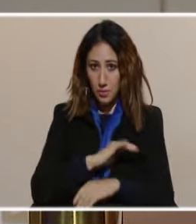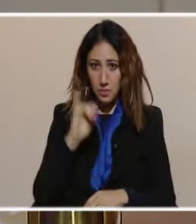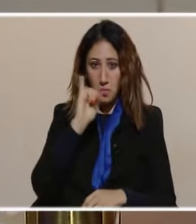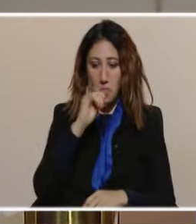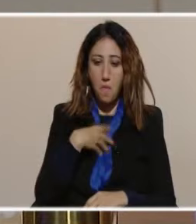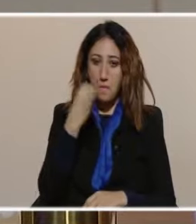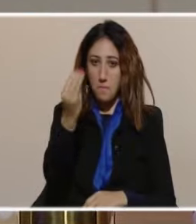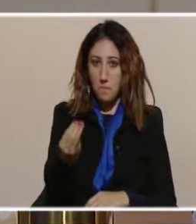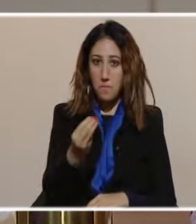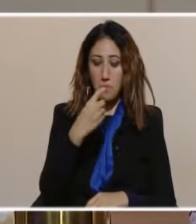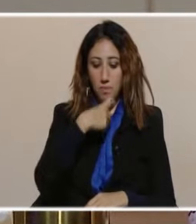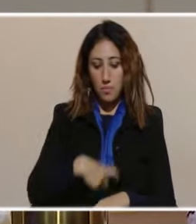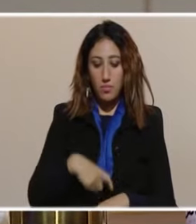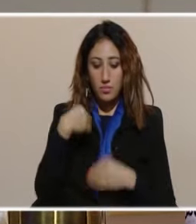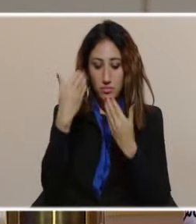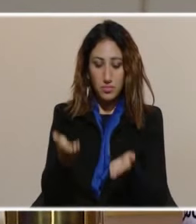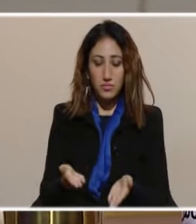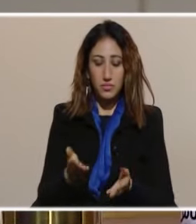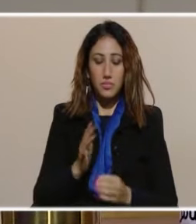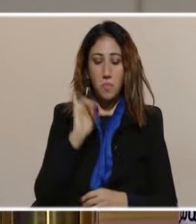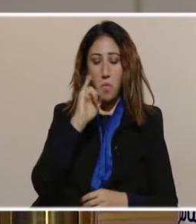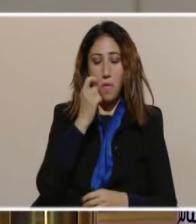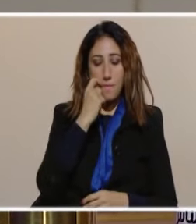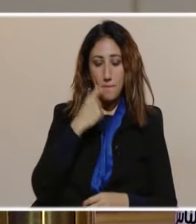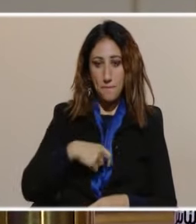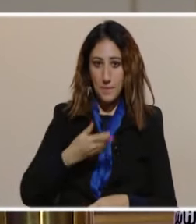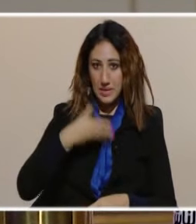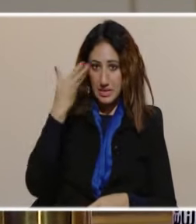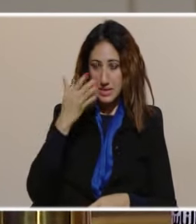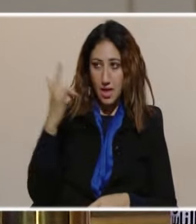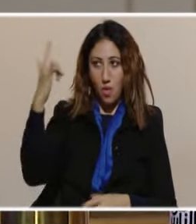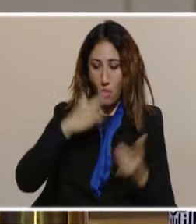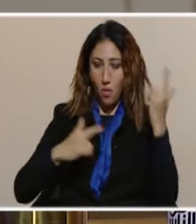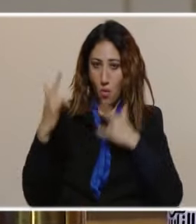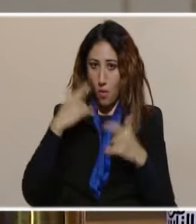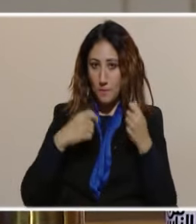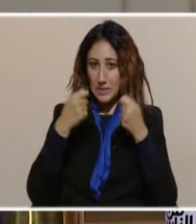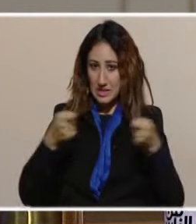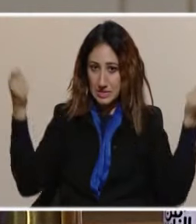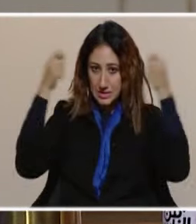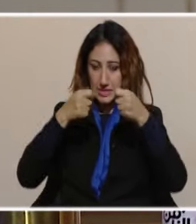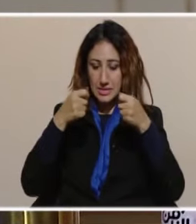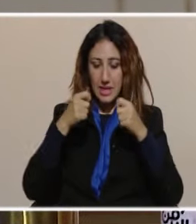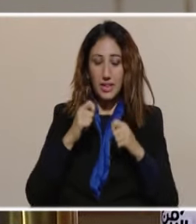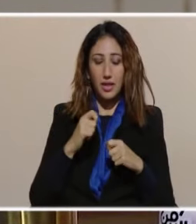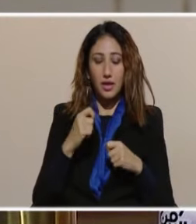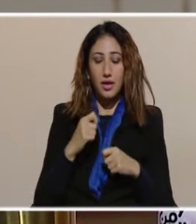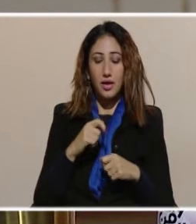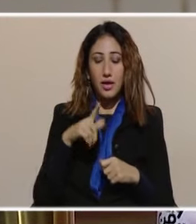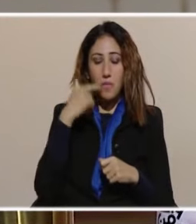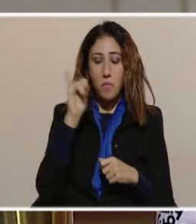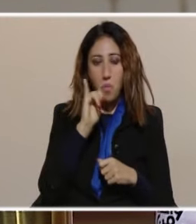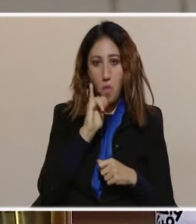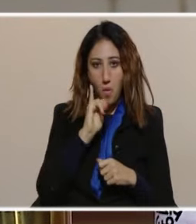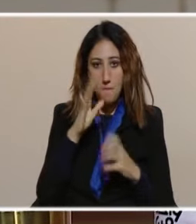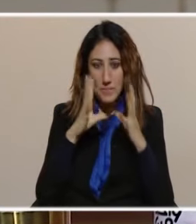العطاء والتضحية. القيمة دي بترفع قيمة الإنسان وبتزود حب الناس ليه وتقديرهم لكل اللي بيقدمه. القيمة دي